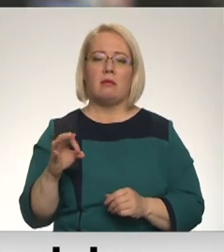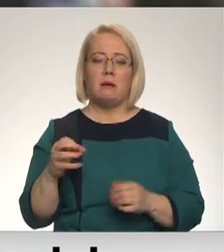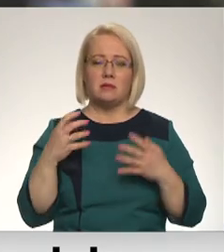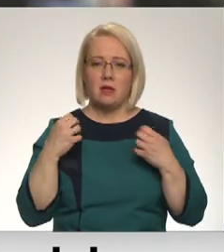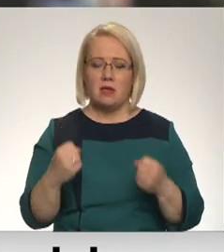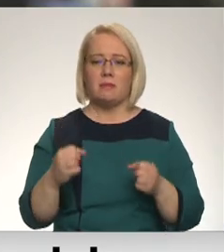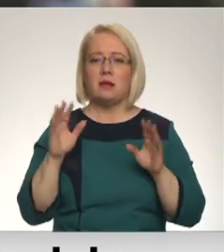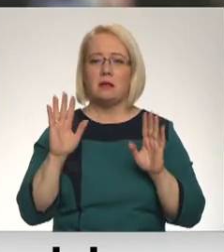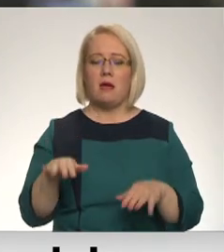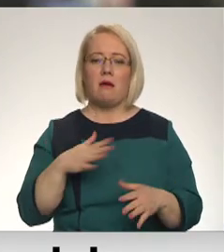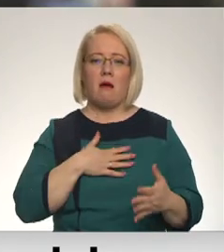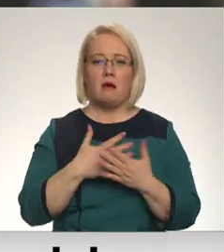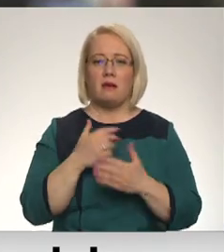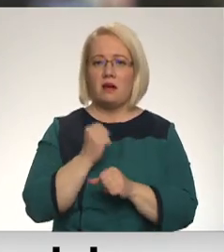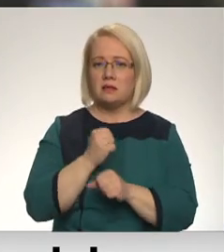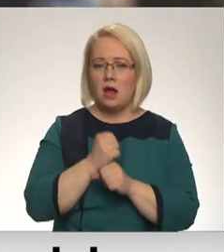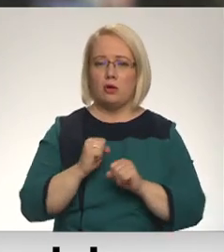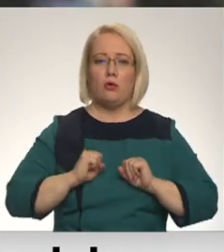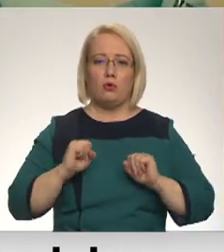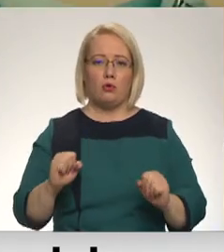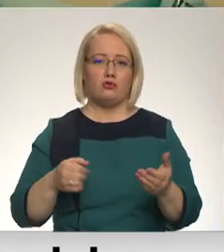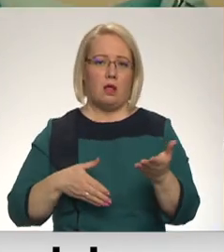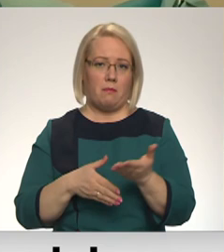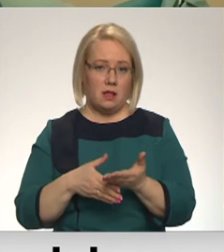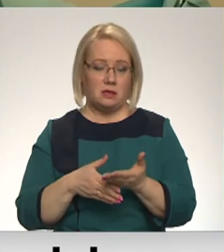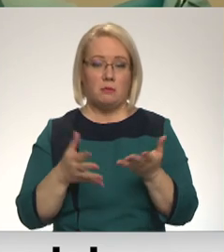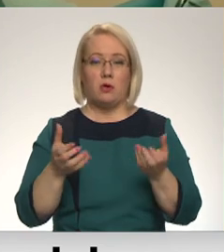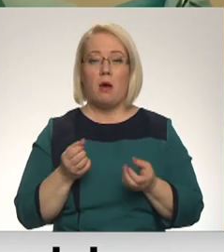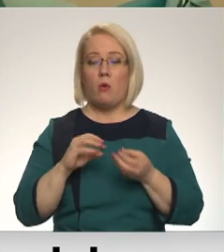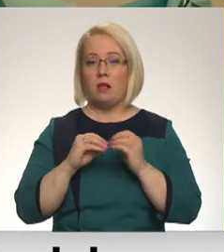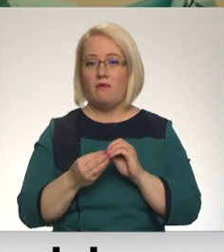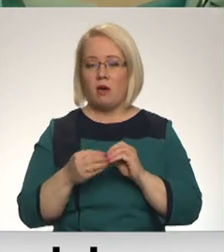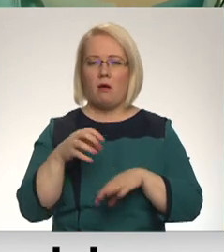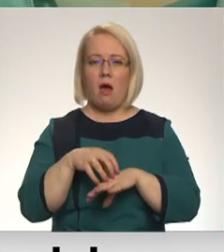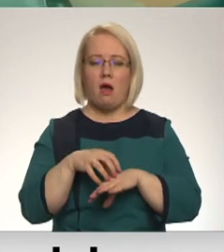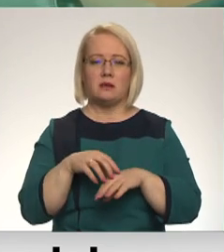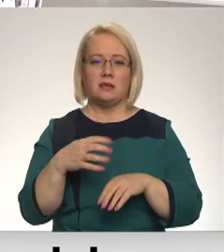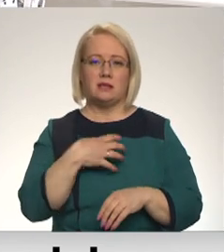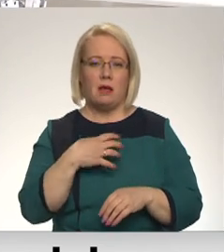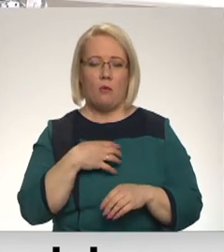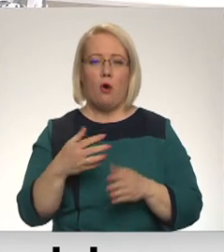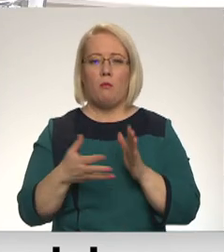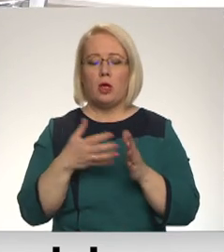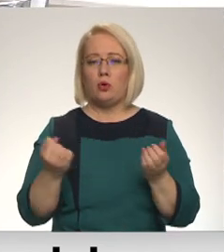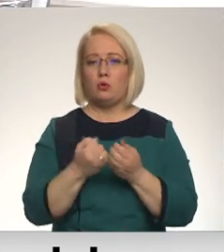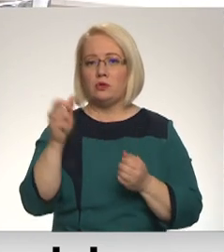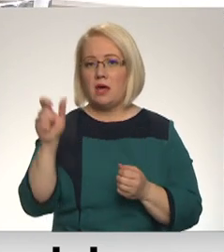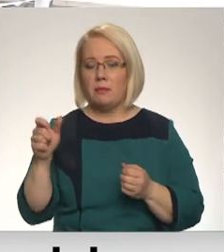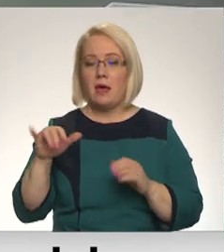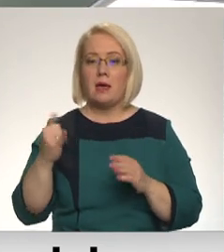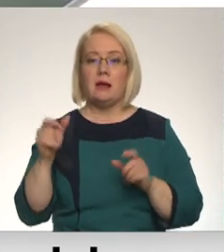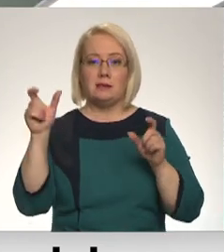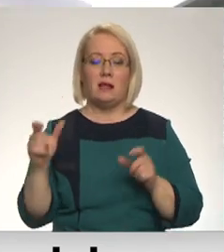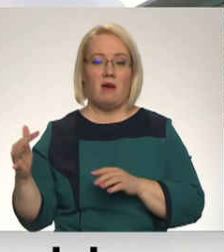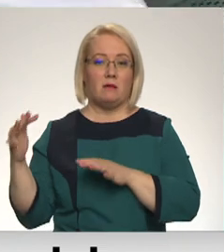lai intensīvāk strādāt, lai varētu nodrošināt šo palīdzību. Ņemot vairāk arī mediķi slimo un trūkst personāla, pacientu pieplūdumu gadījumā ar